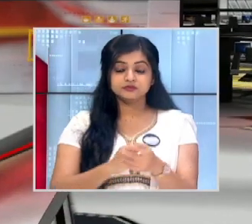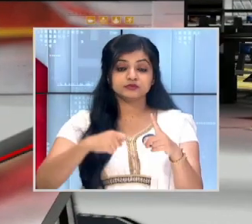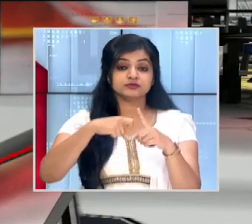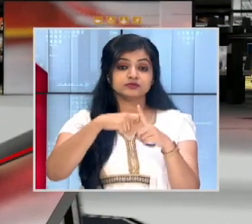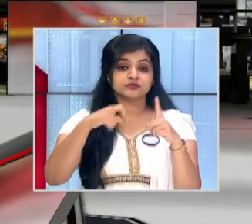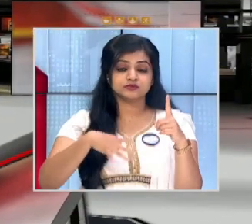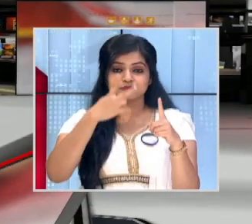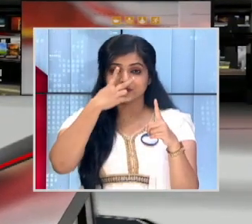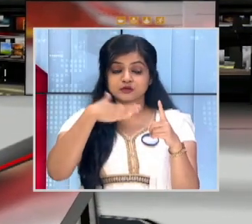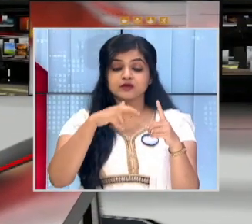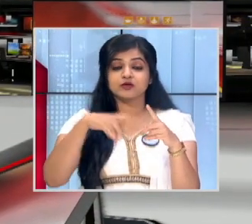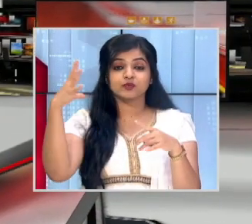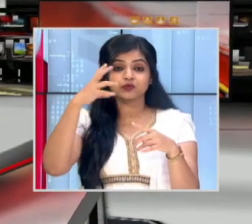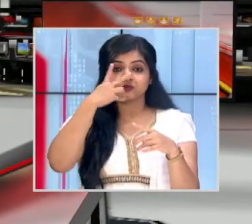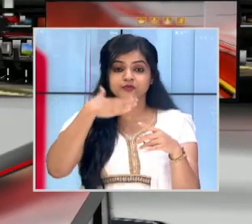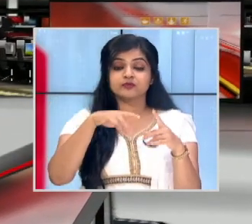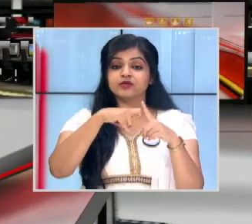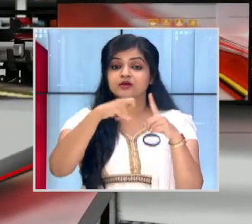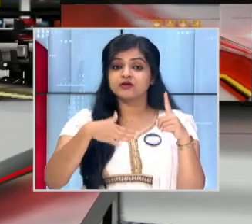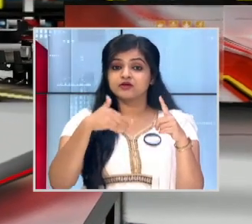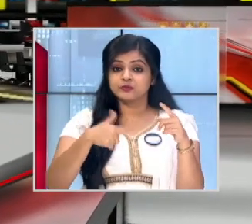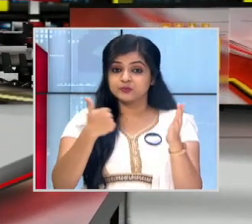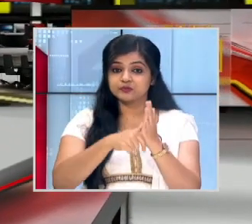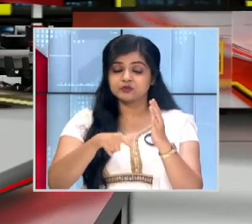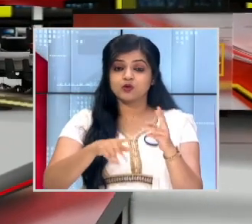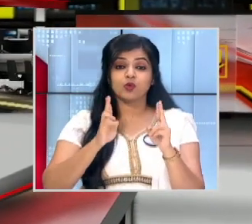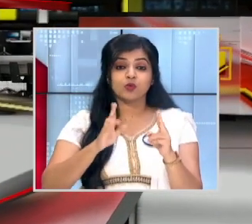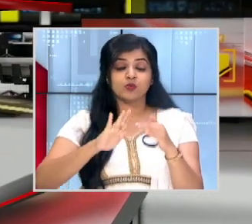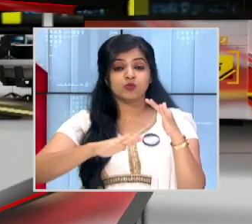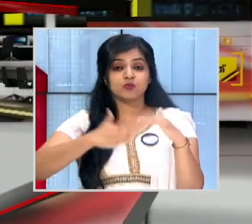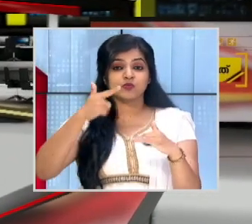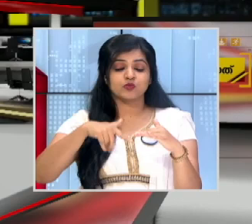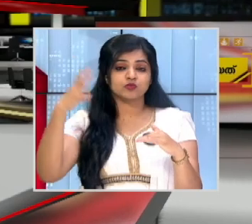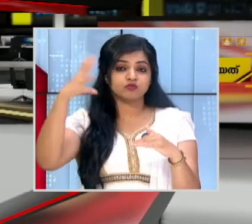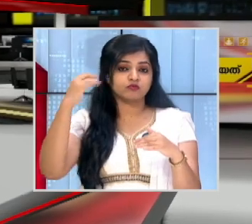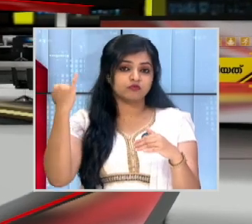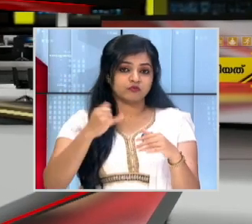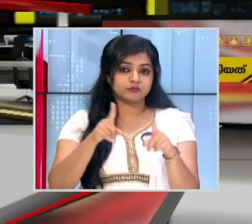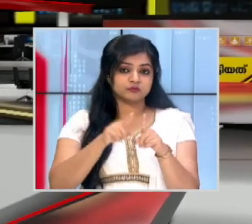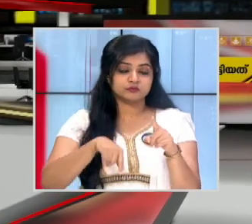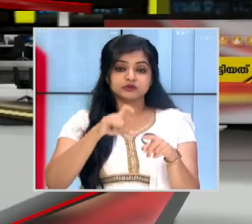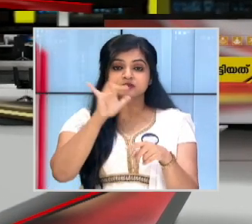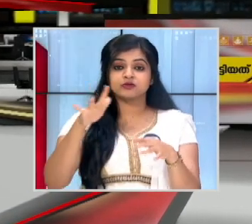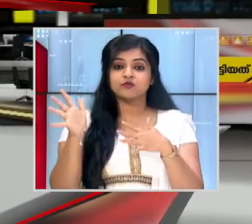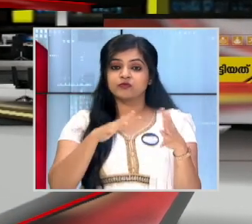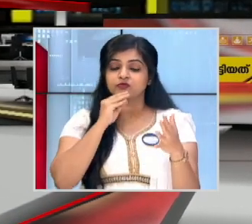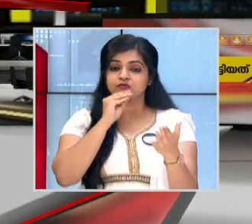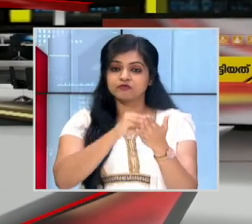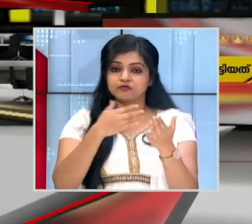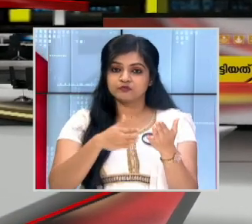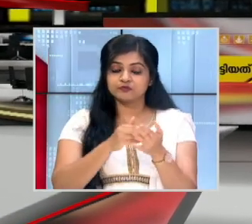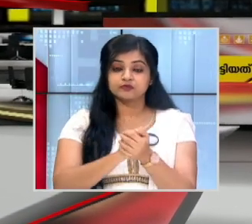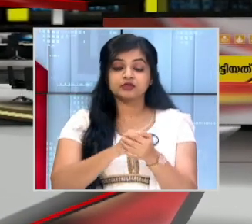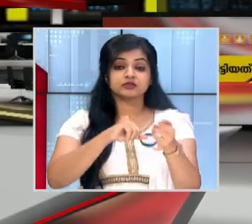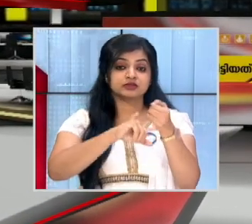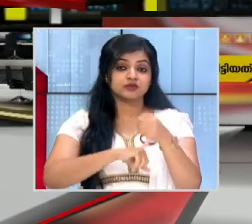ഇനി കാലാവസ്ഥയുമായി ബന്ധപ്പെട്ട ഒരു റിപ്പോർട്ടിലേക്കാണ്. സംസ്ഥാനത്ത് ഈ മാസം സാധാരണയിലും കൂടുതൽ ചൂട് അനുഭവപ്പെടാൻ സാധ്യതയെന്ന് കേന്ദ്ര കാലാവസ്ഥാ വകുപ്പ്.